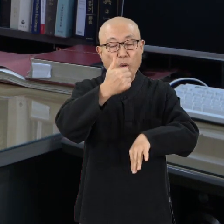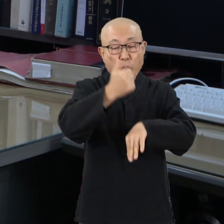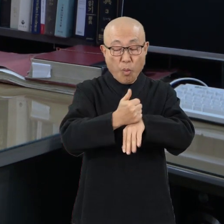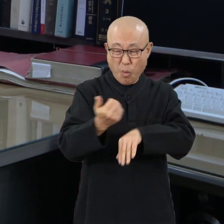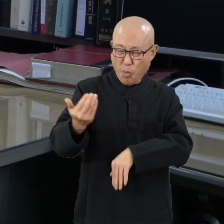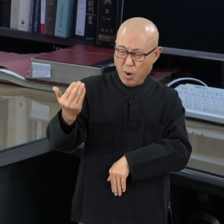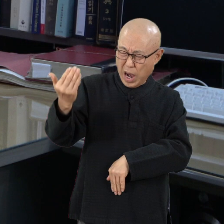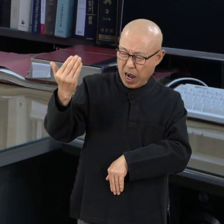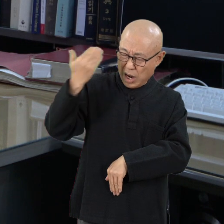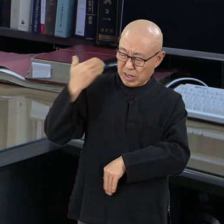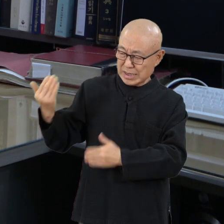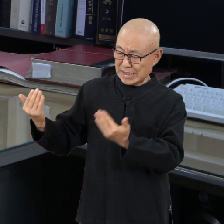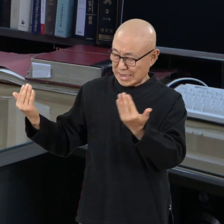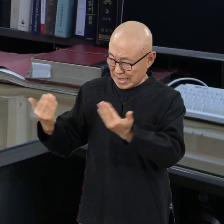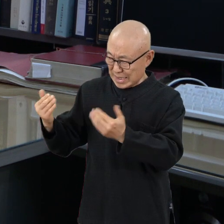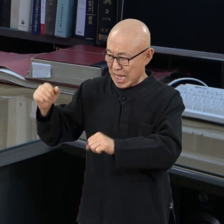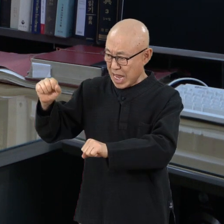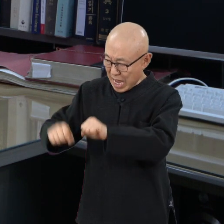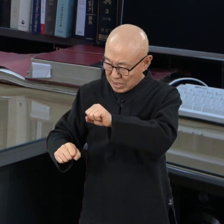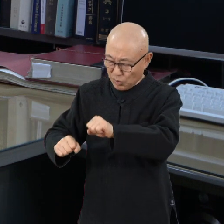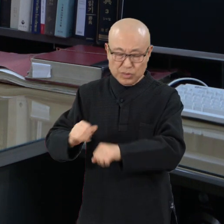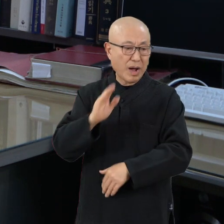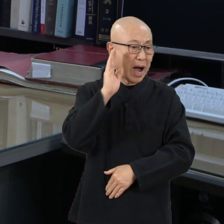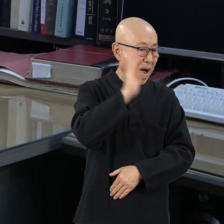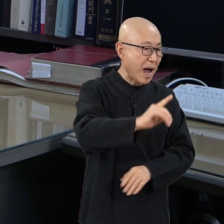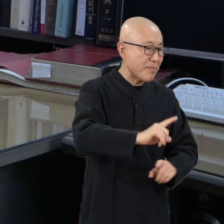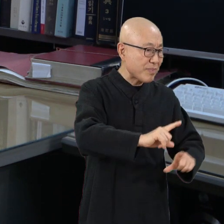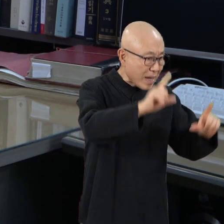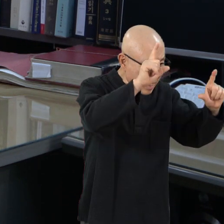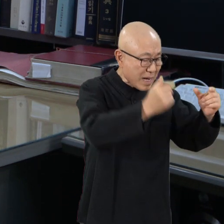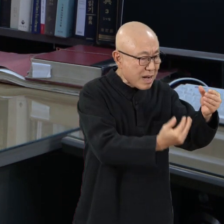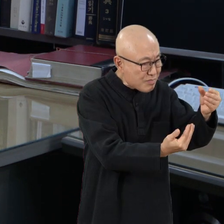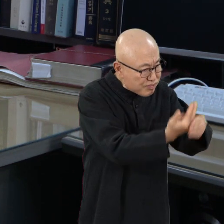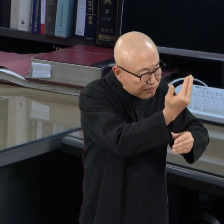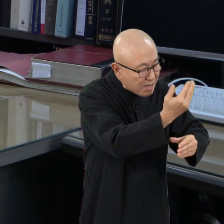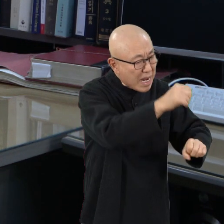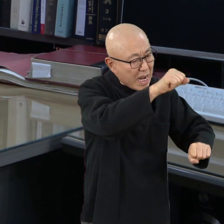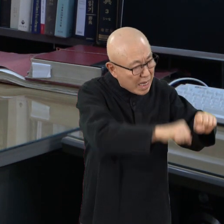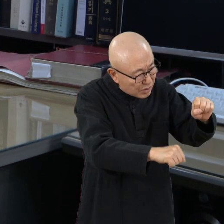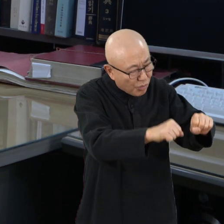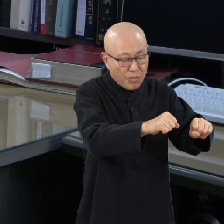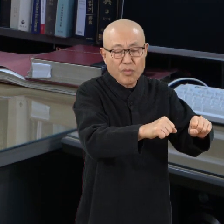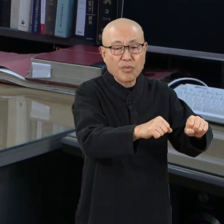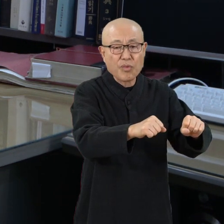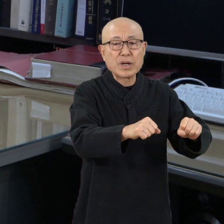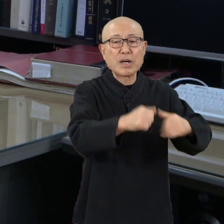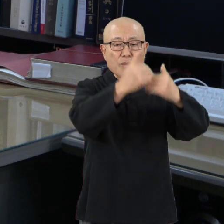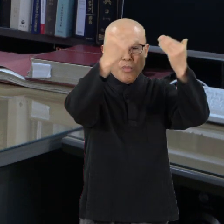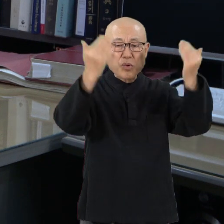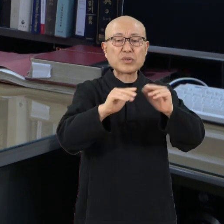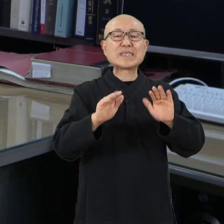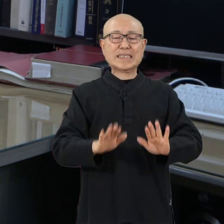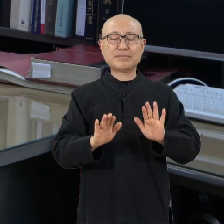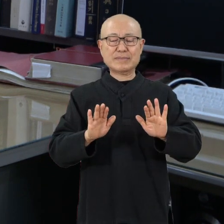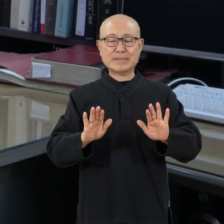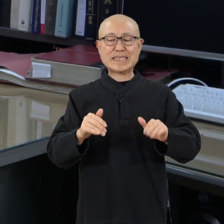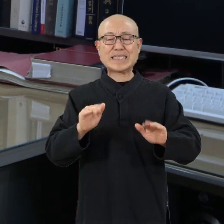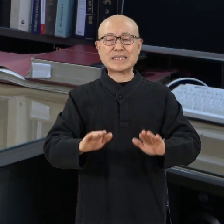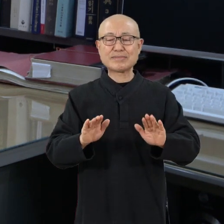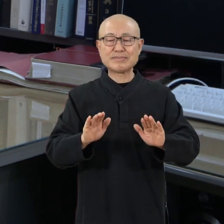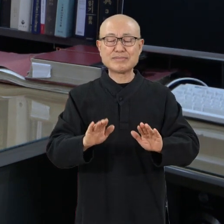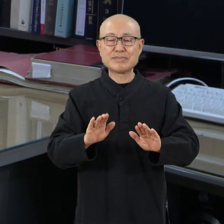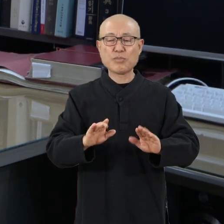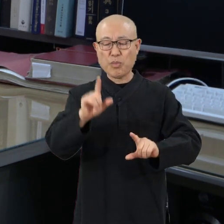과거의 행위가 됐든 미래의 일어날 행위가 됐든 그 모든 것은 현재 나의